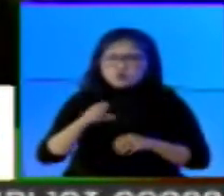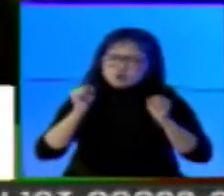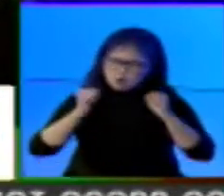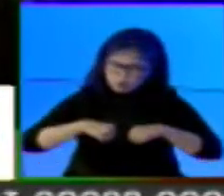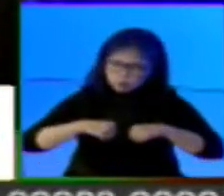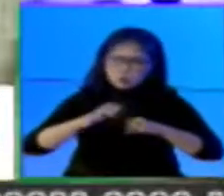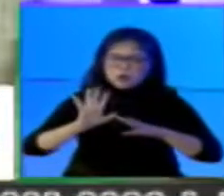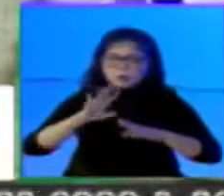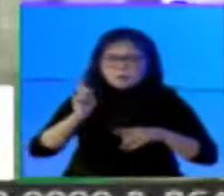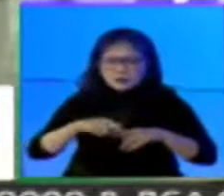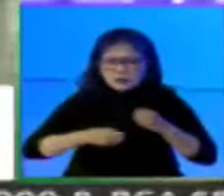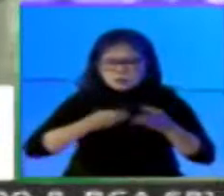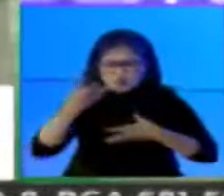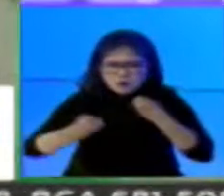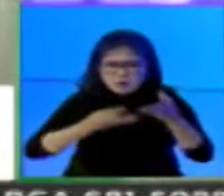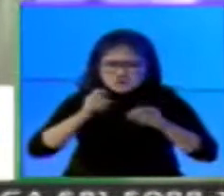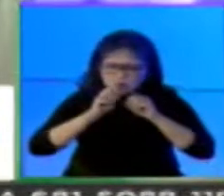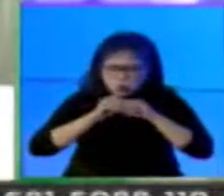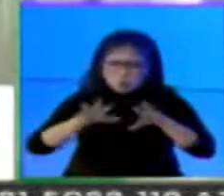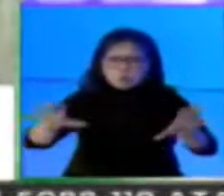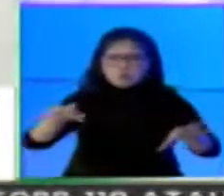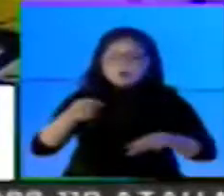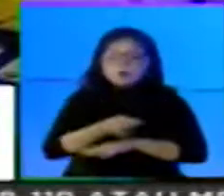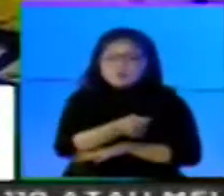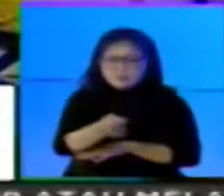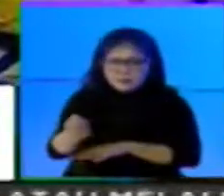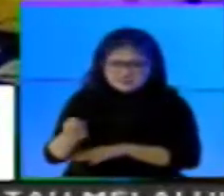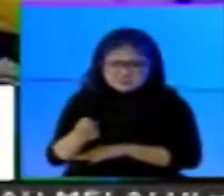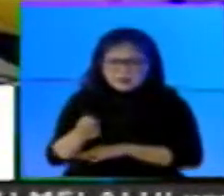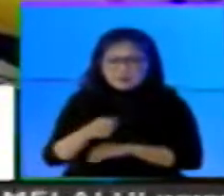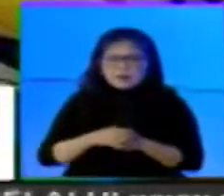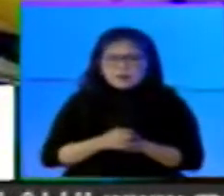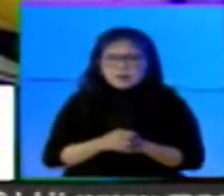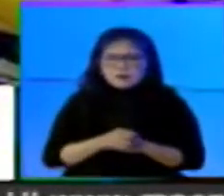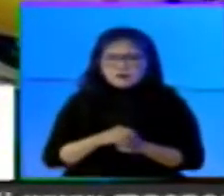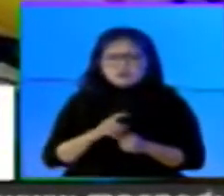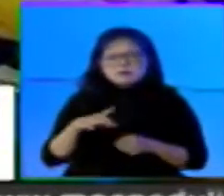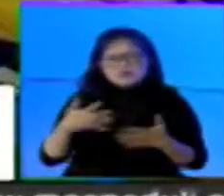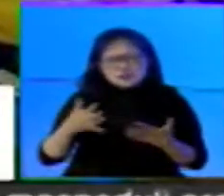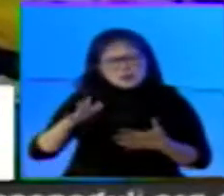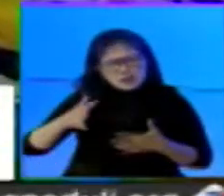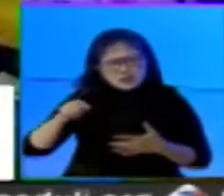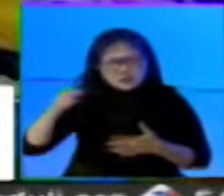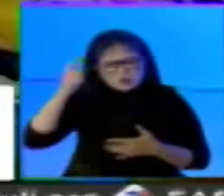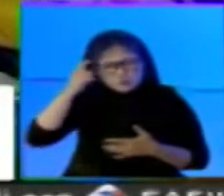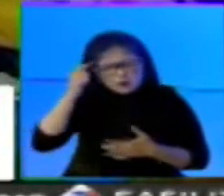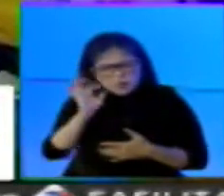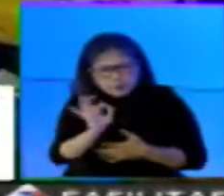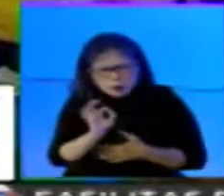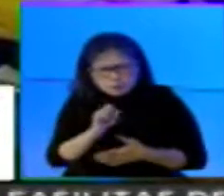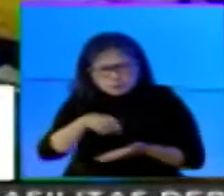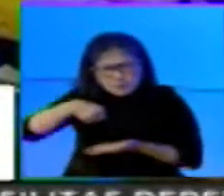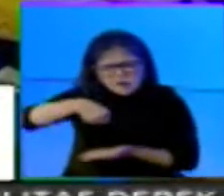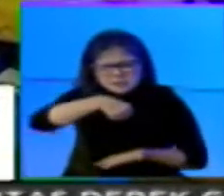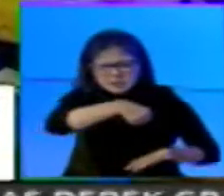adanya sosialisasi lebih luas kepada para pembeli juga. Cuma mikirnya gini, terus kalau nggak boleh pakai kantong plastik pakai apa ya gitu